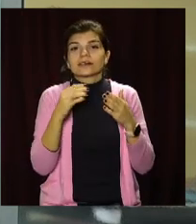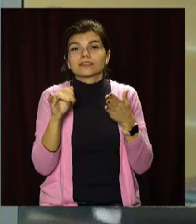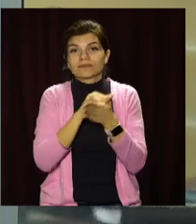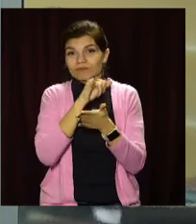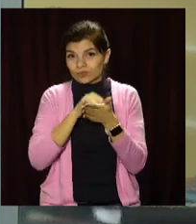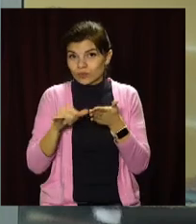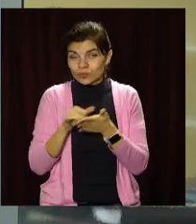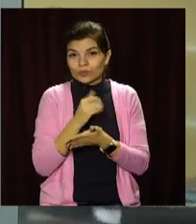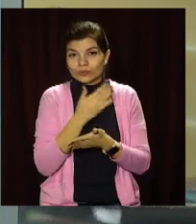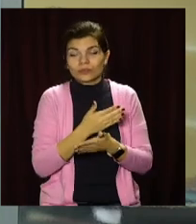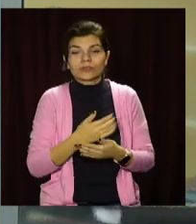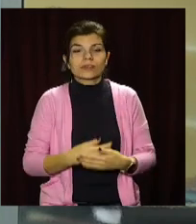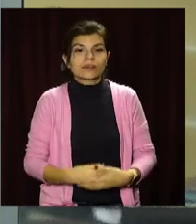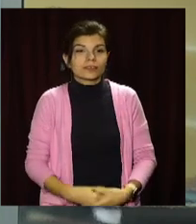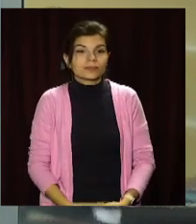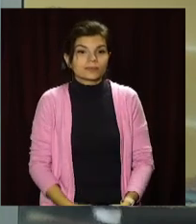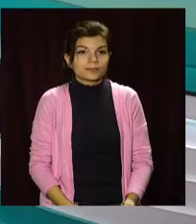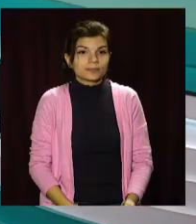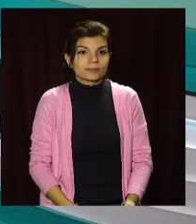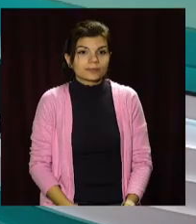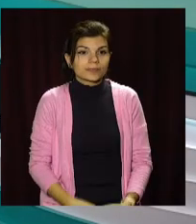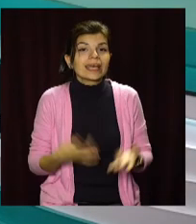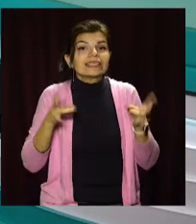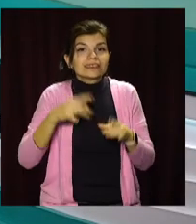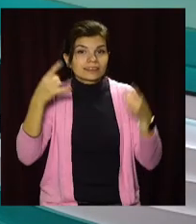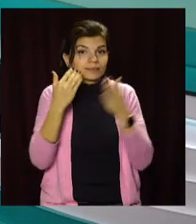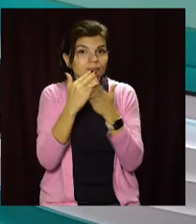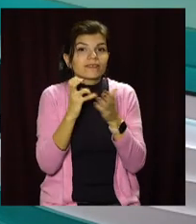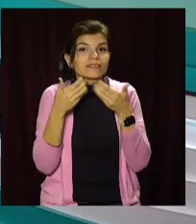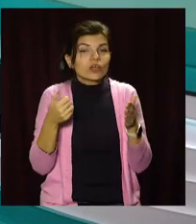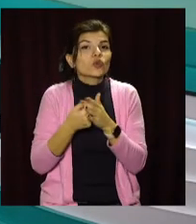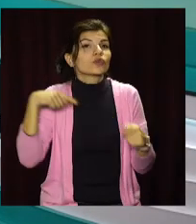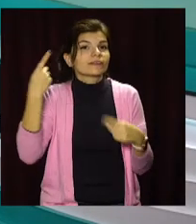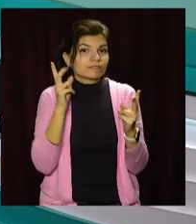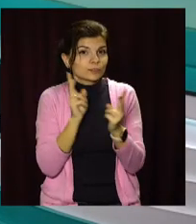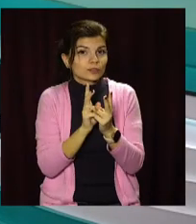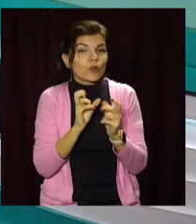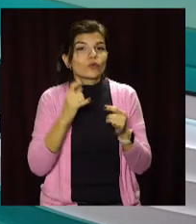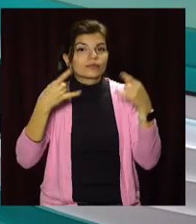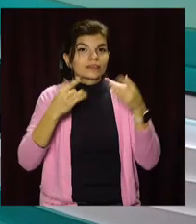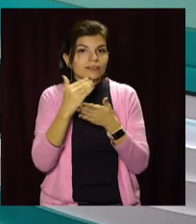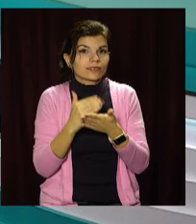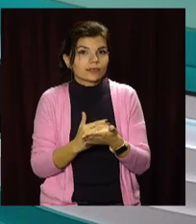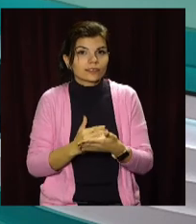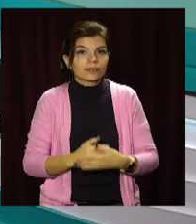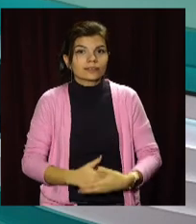соціальних мережах та на нашому YouTube-каналі. Залишайтесь відкритим і до нових зустрічей у ефірі.